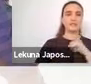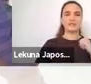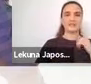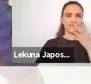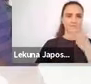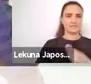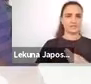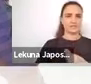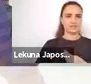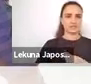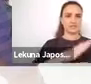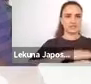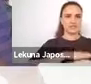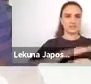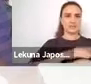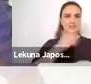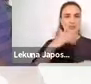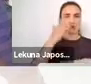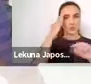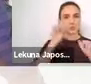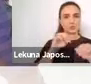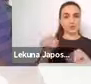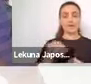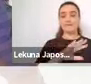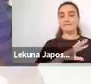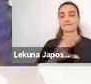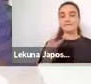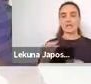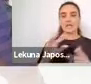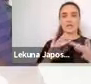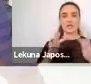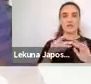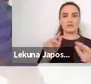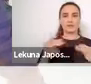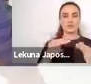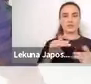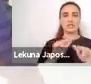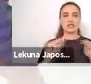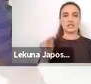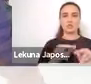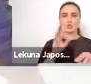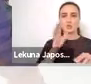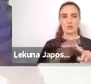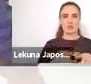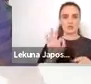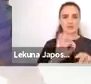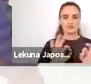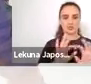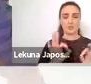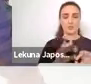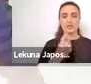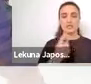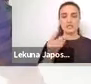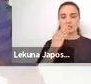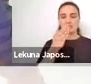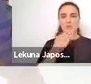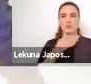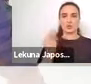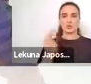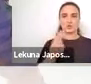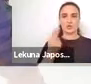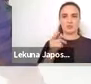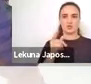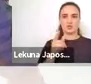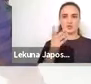უნარი. ერთ-ერთი, მე მგონი ყველა ლაივზე და ტრენინგზე ამაზე საუბრობ, რომ ერთ-ერთი საუკეთესო